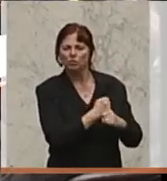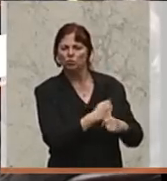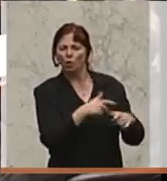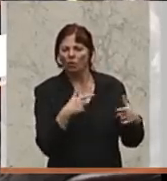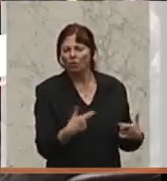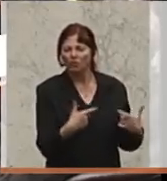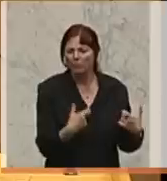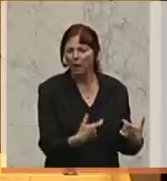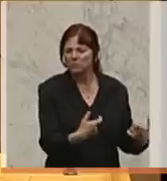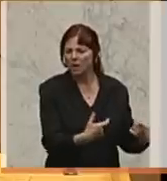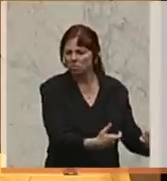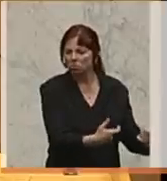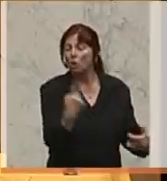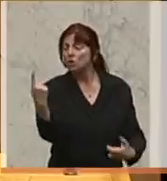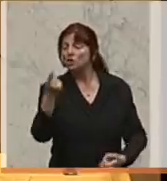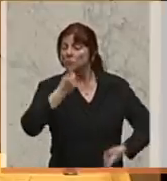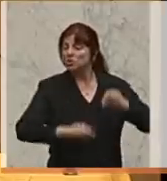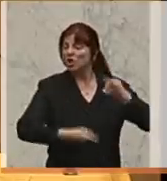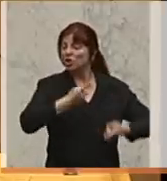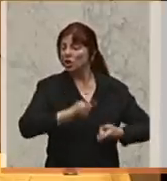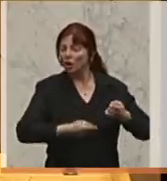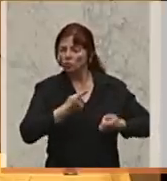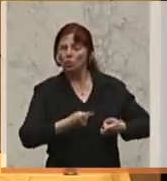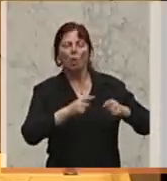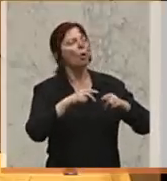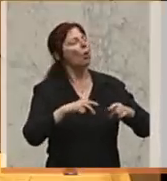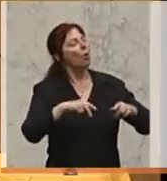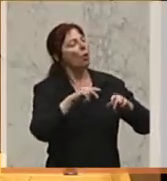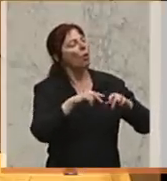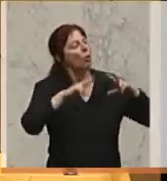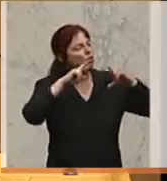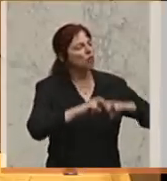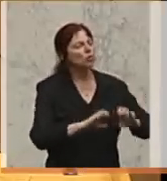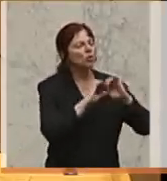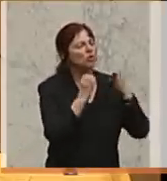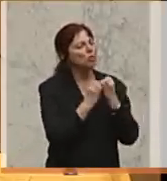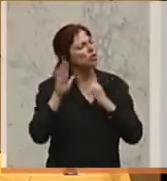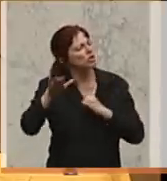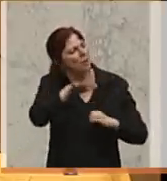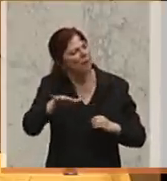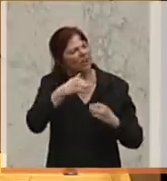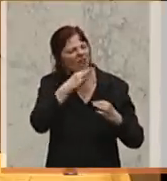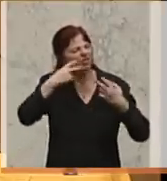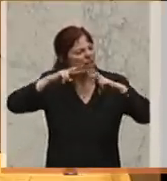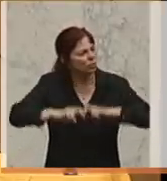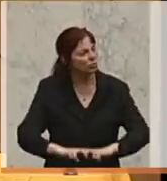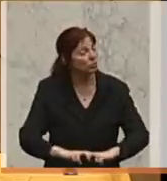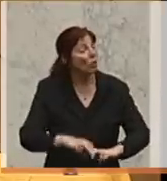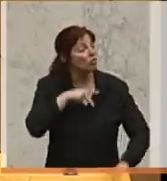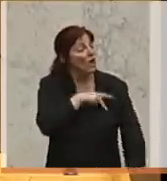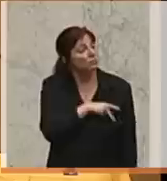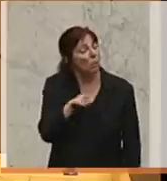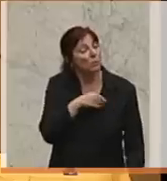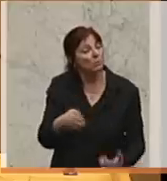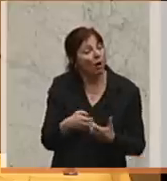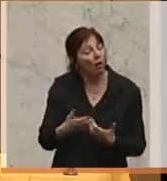diktieren, dass der Untersuchungsausschuss in ihrem Bereich nicht untersuchen darf. Und die SPÖ tut mit und sagt,